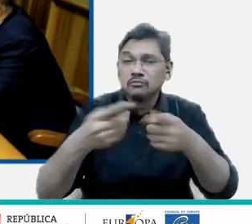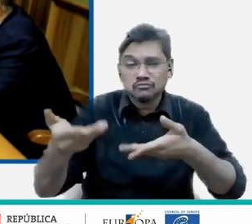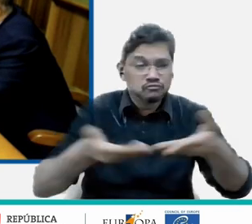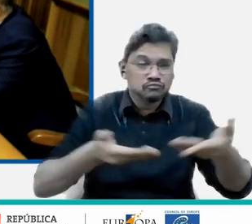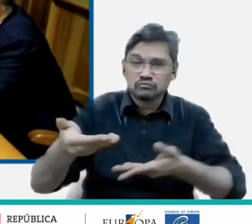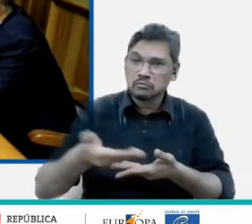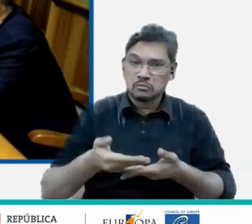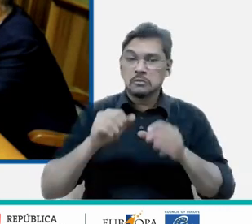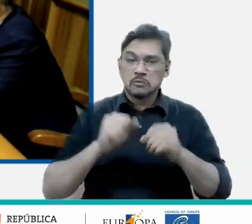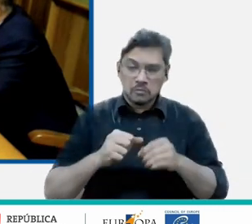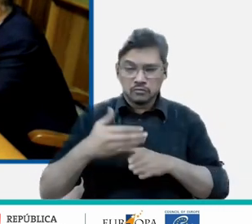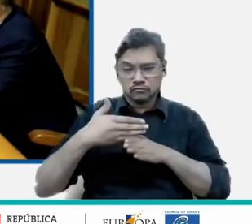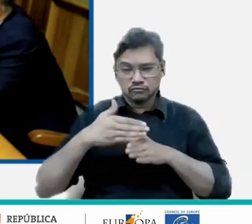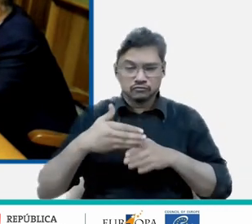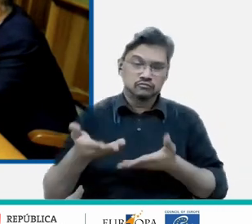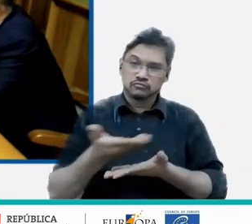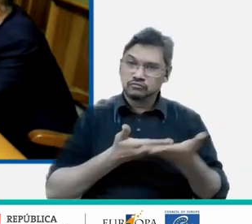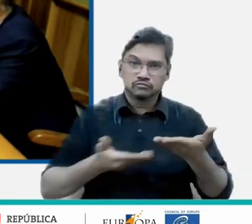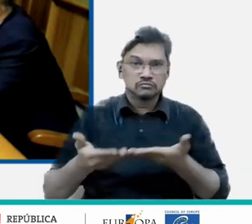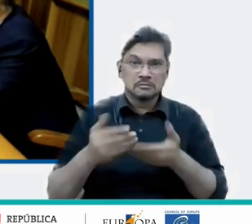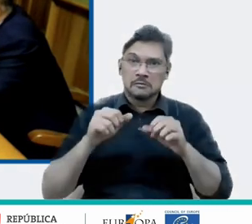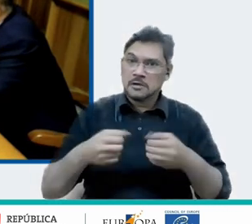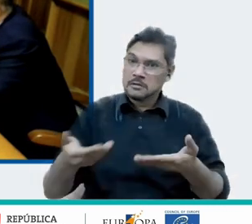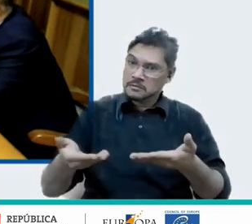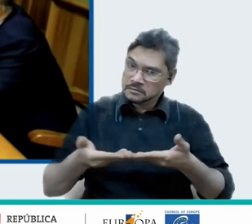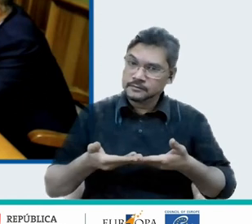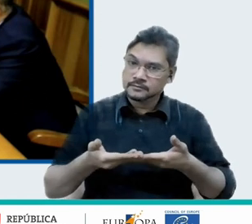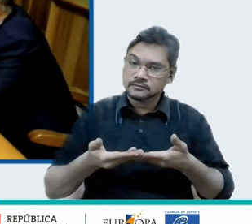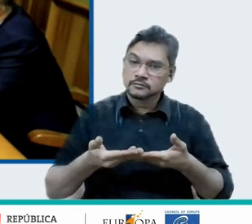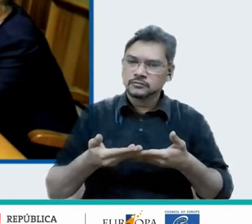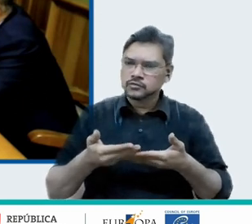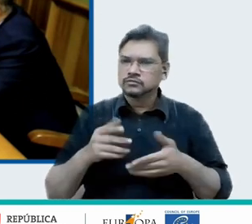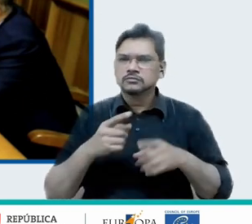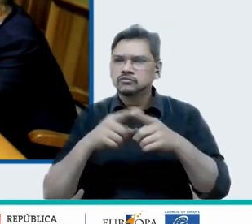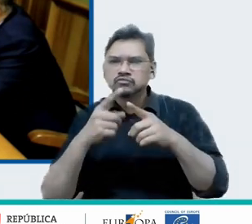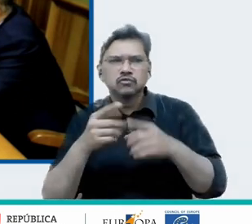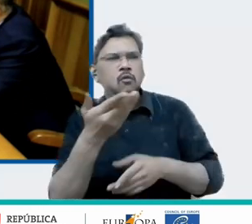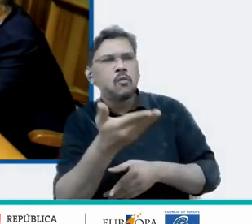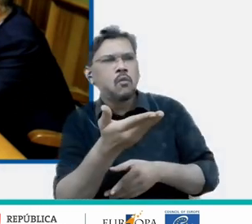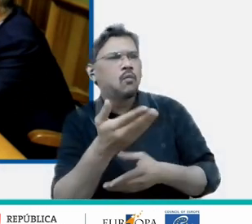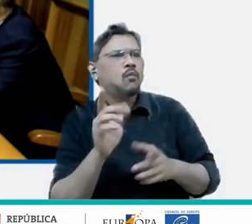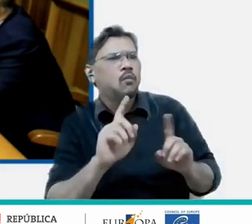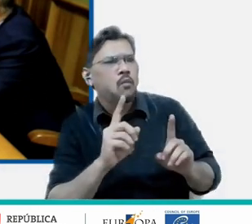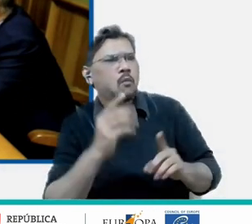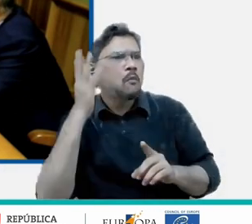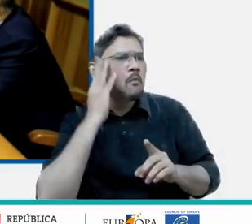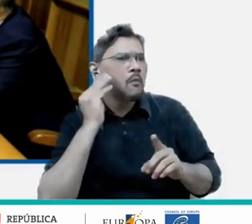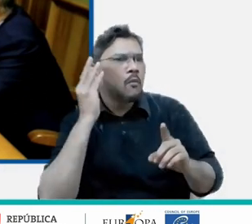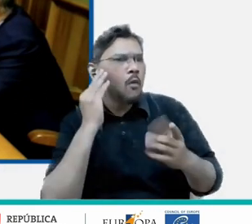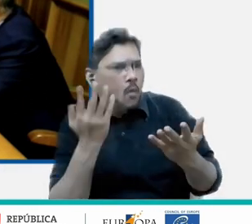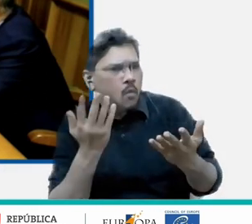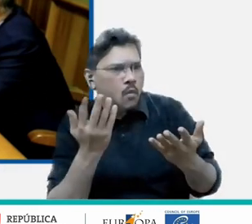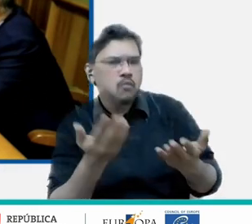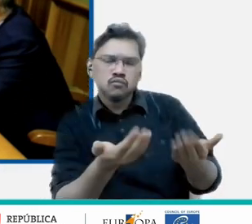будет способствовать дальнейшему сотрудничеству между исполнительным органом государственной власти города Душанбе